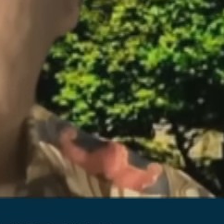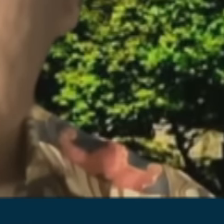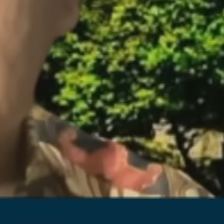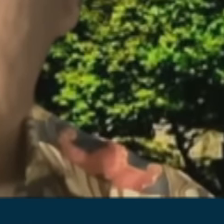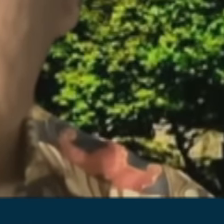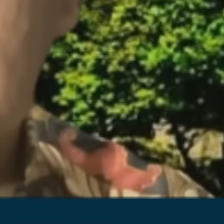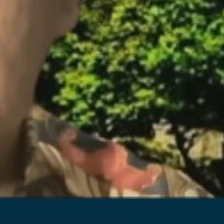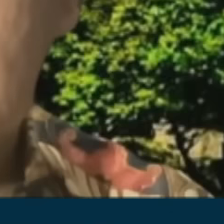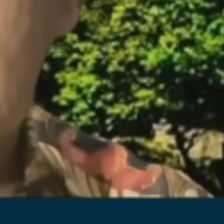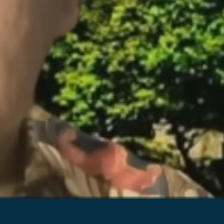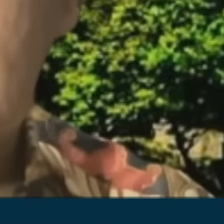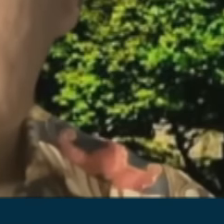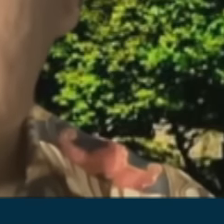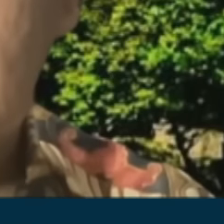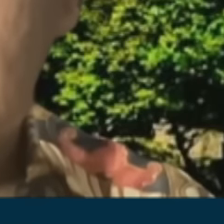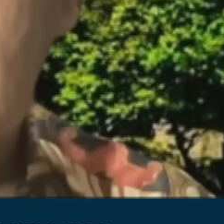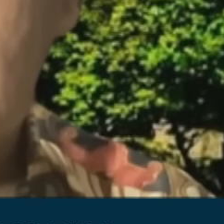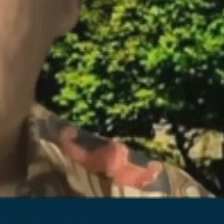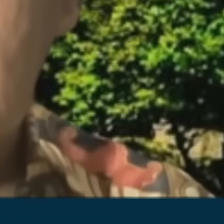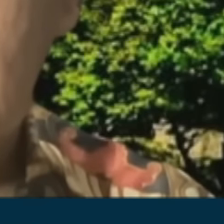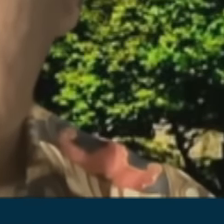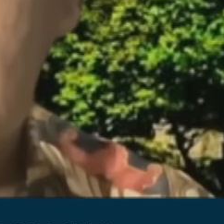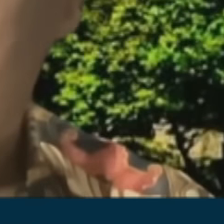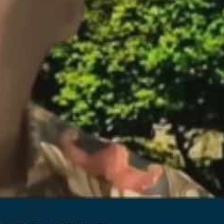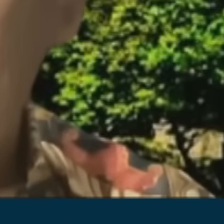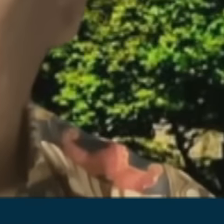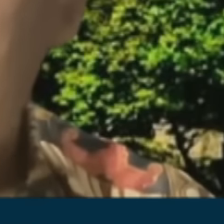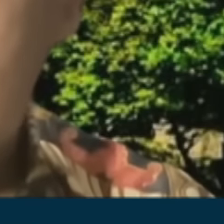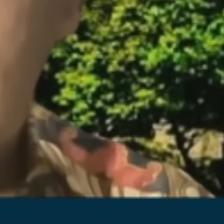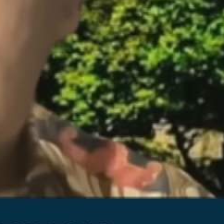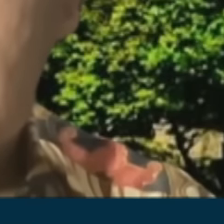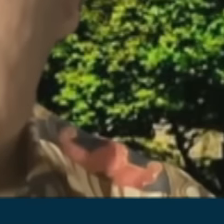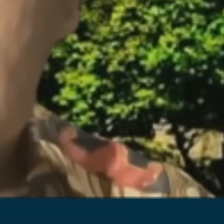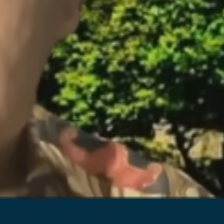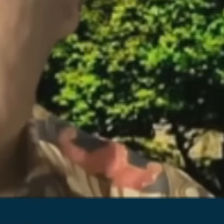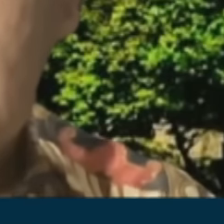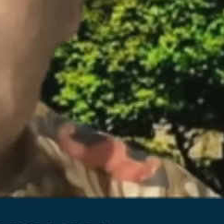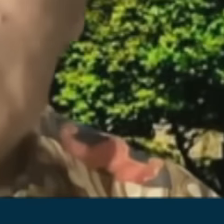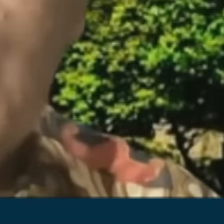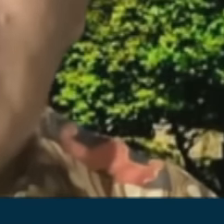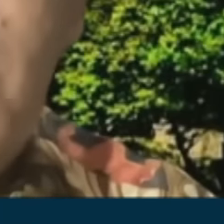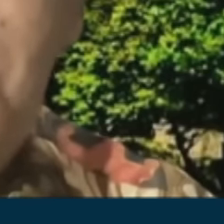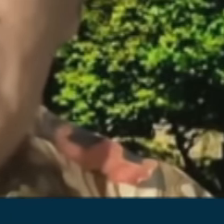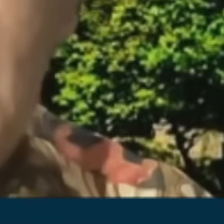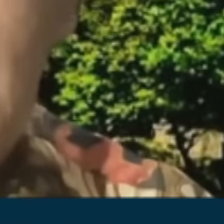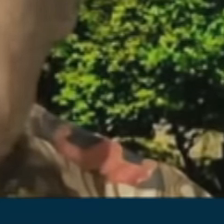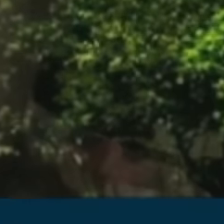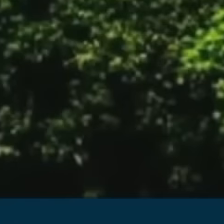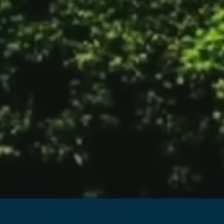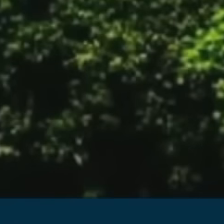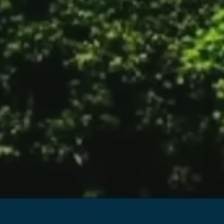sehingga ee Ada dugaan adanya pembunuhan berencana dalam kasus kematian Dante ini Setahu saya